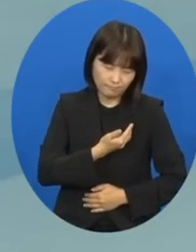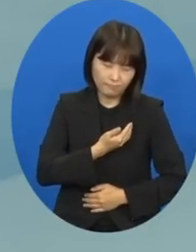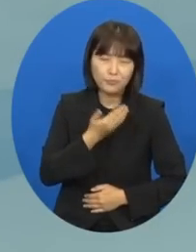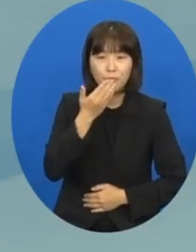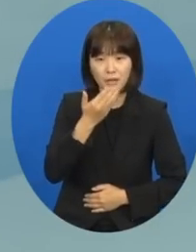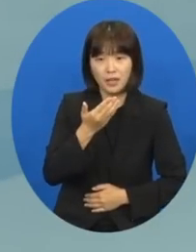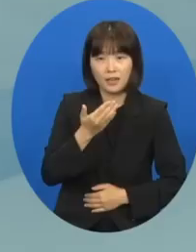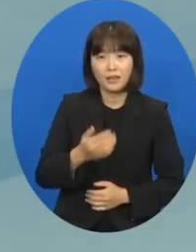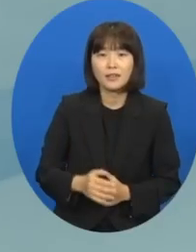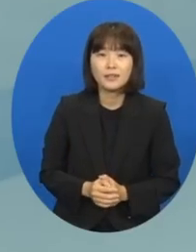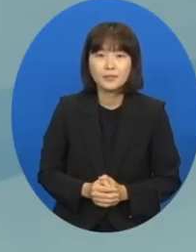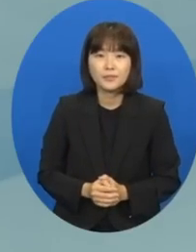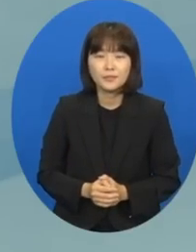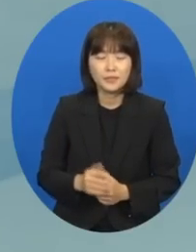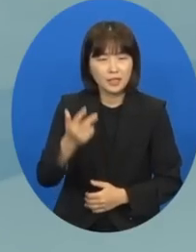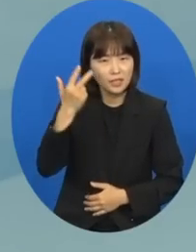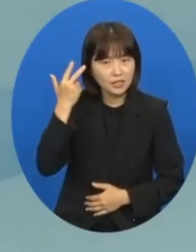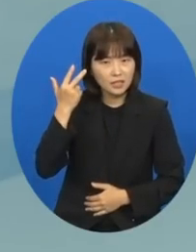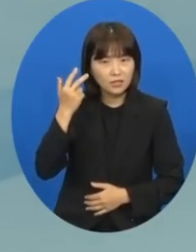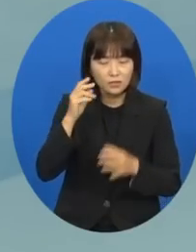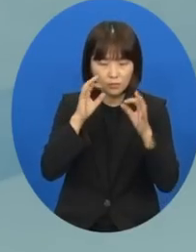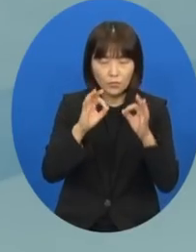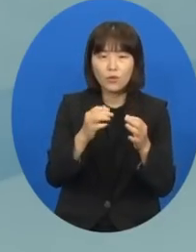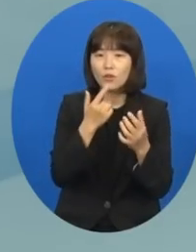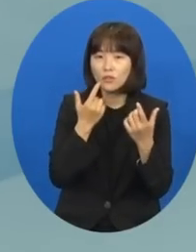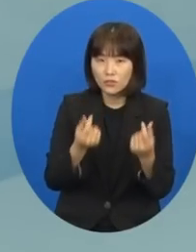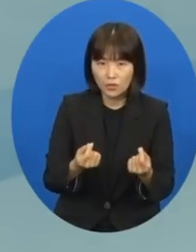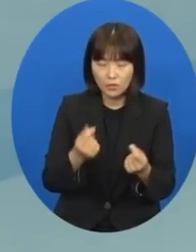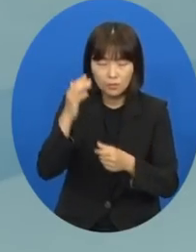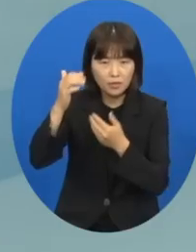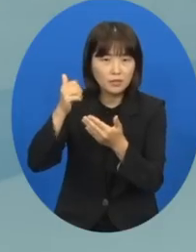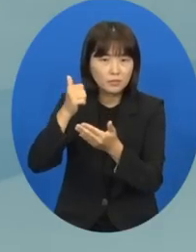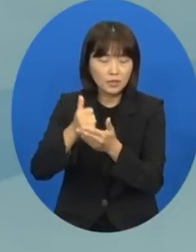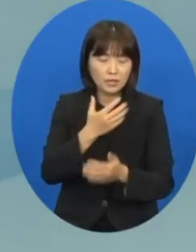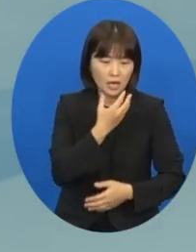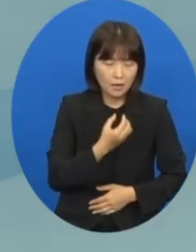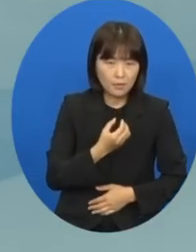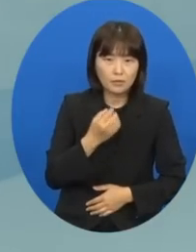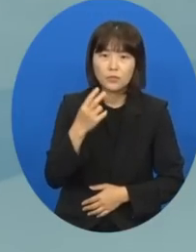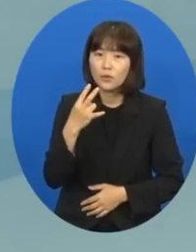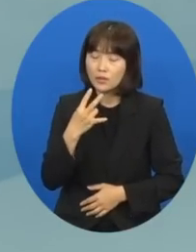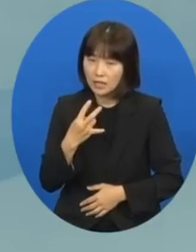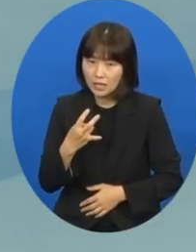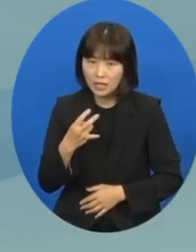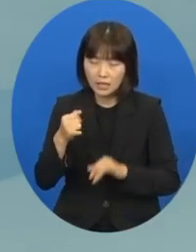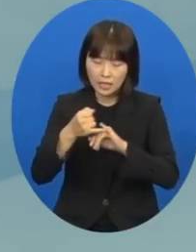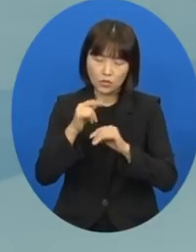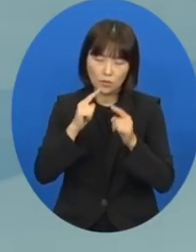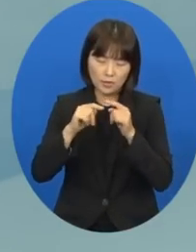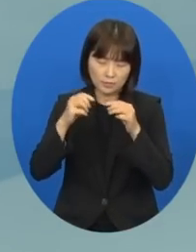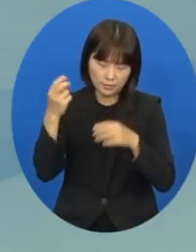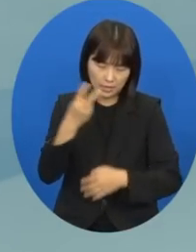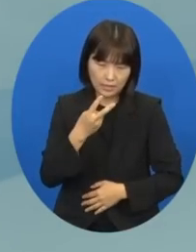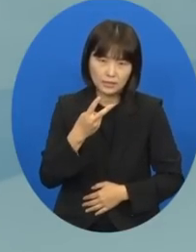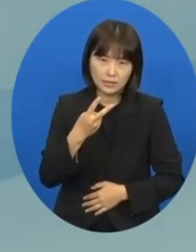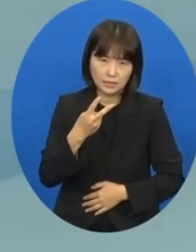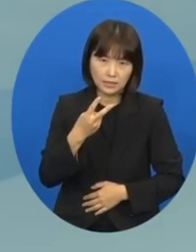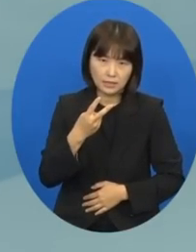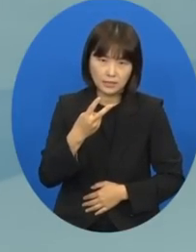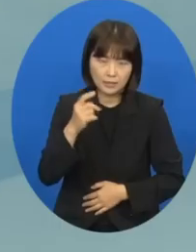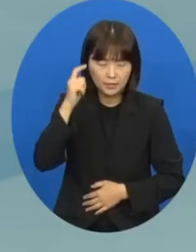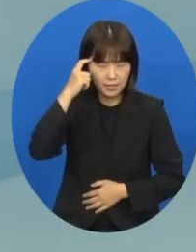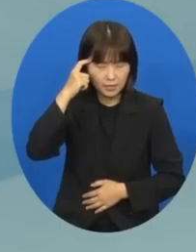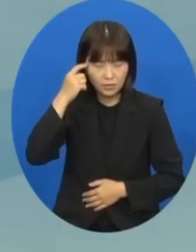있었을까요? 우리가 지난주에 살펴보았듯이 하나님께서 이 아브라함과 사례에게 약속의 말씀을 다시 한번